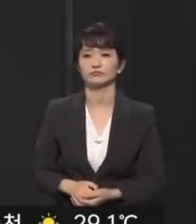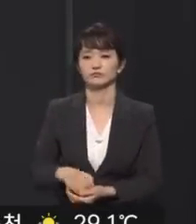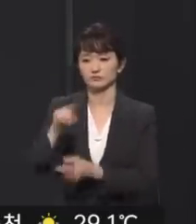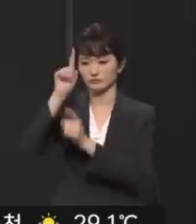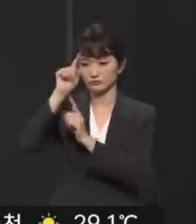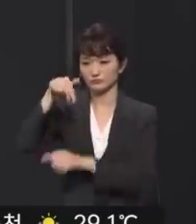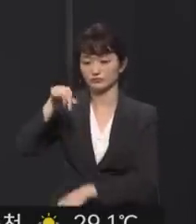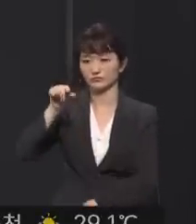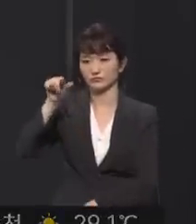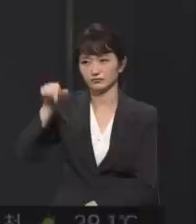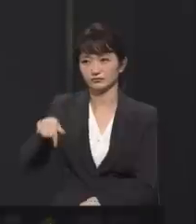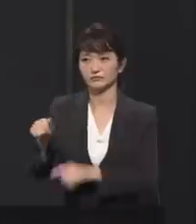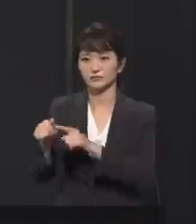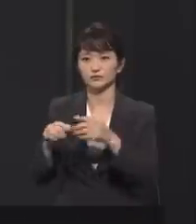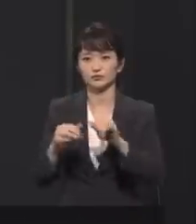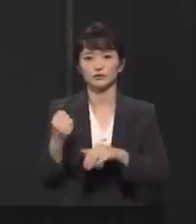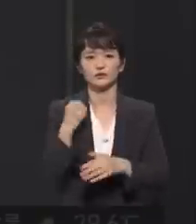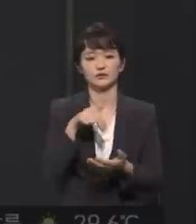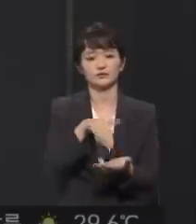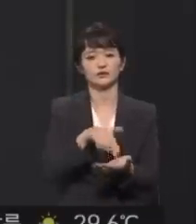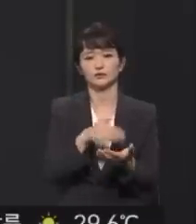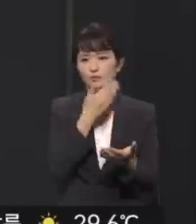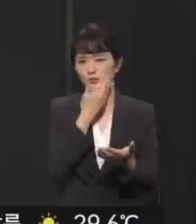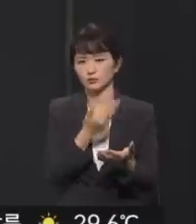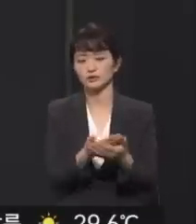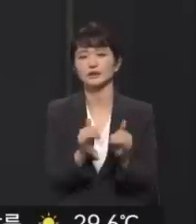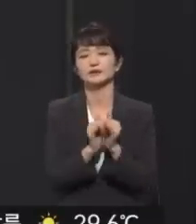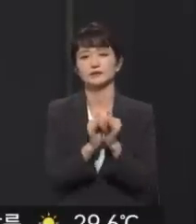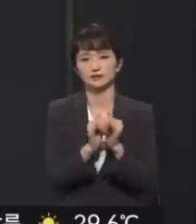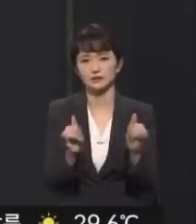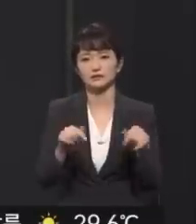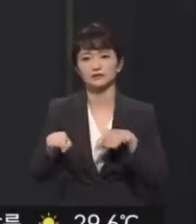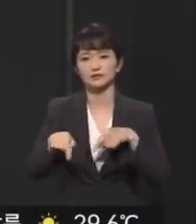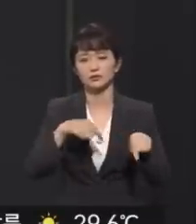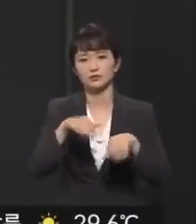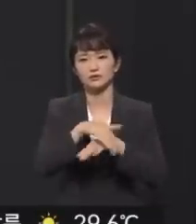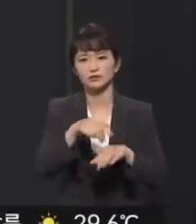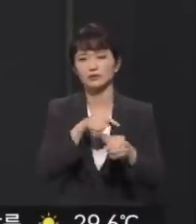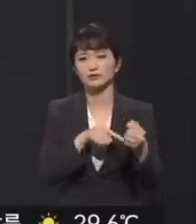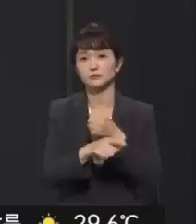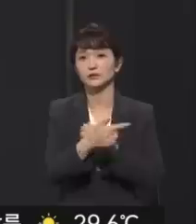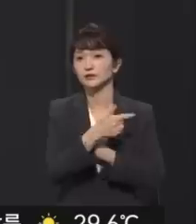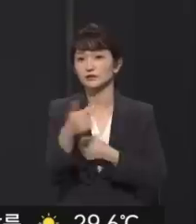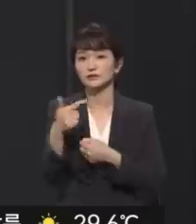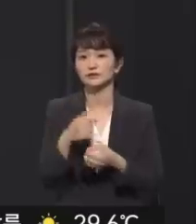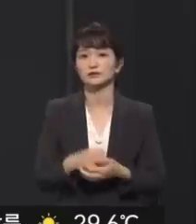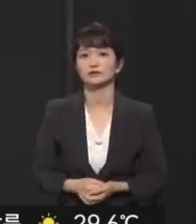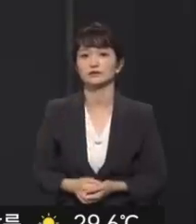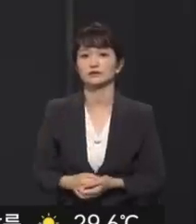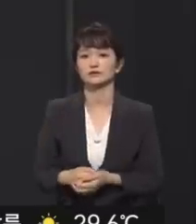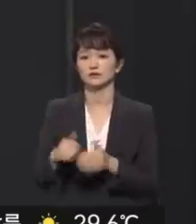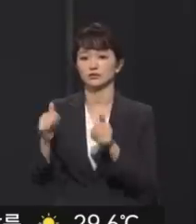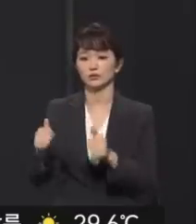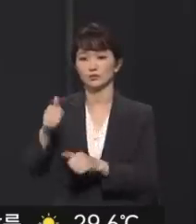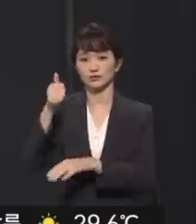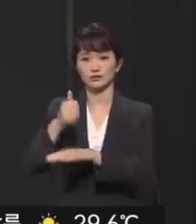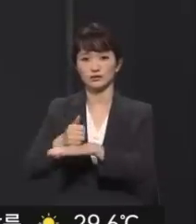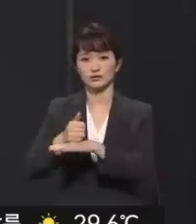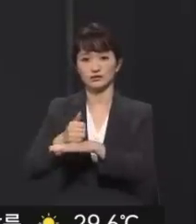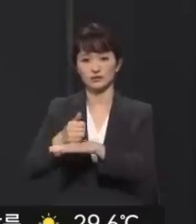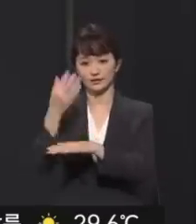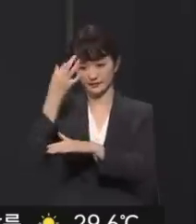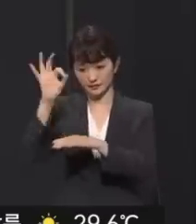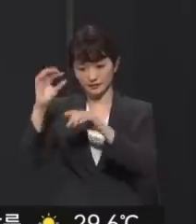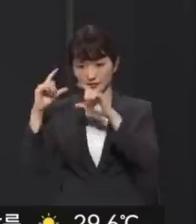굉장히 소중한 존재고 정책은 의미도 큰데 이게 보세요 이게 이념이 되면서 또 전통적인